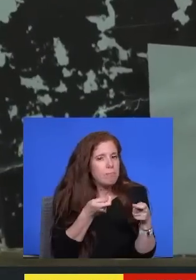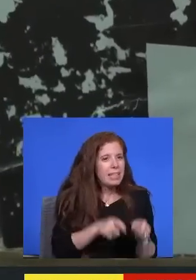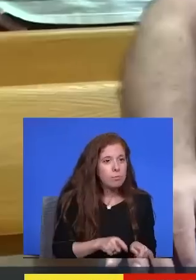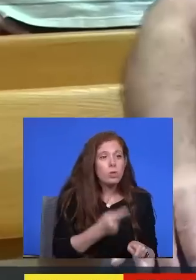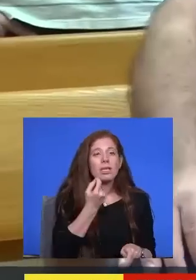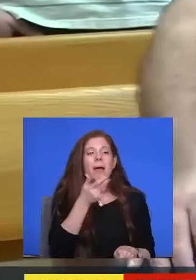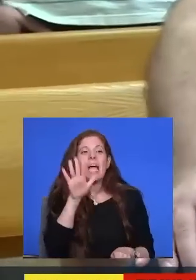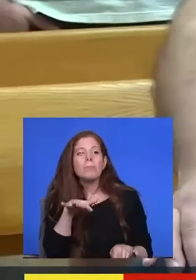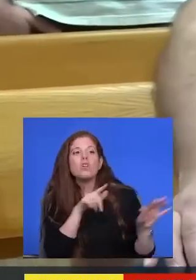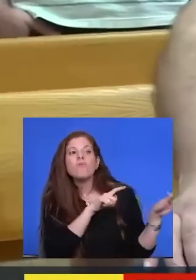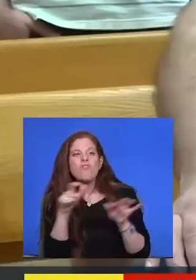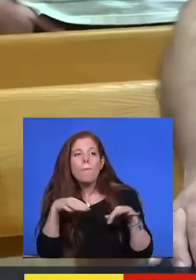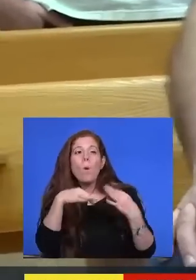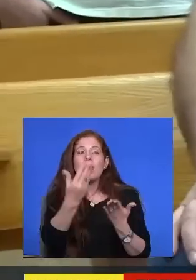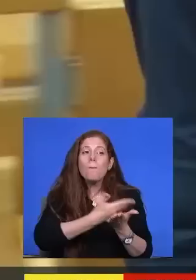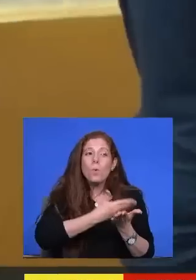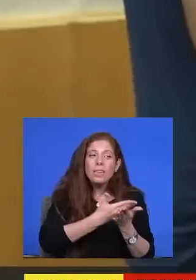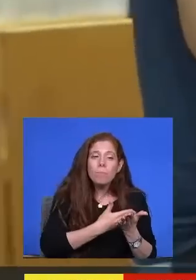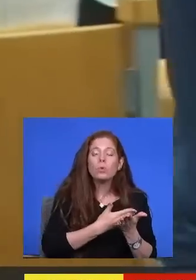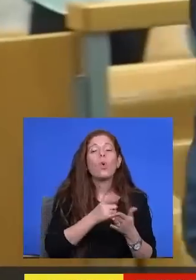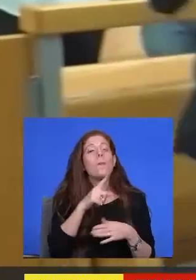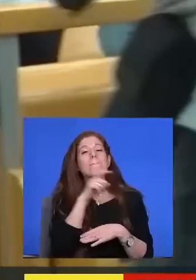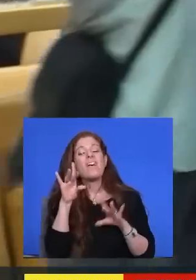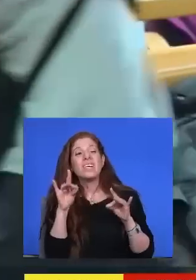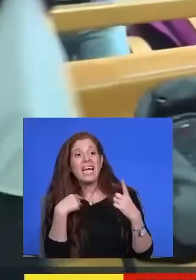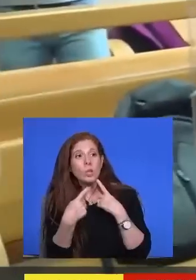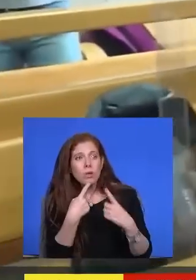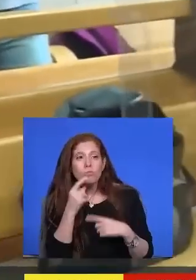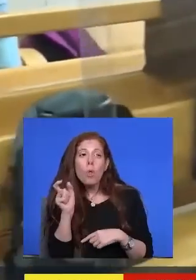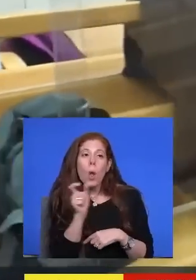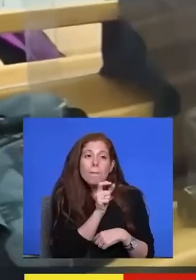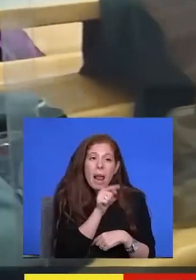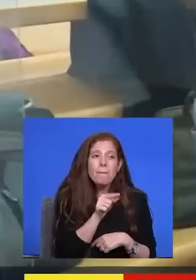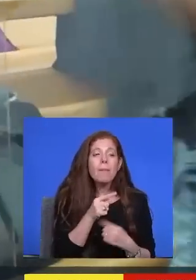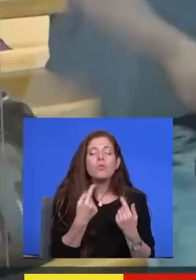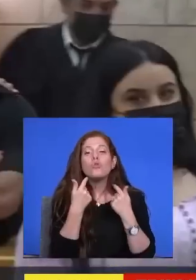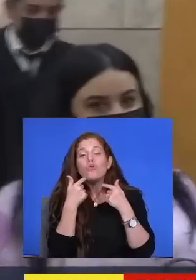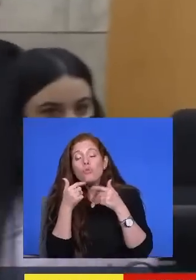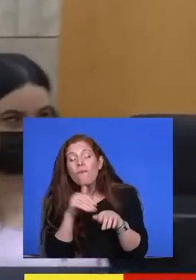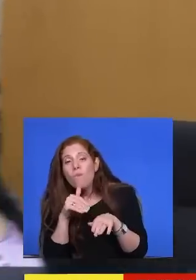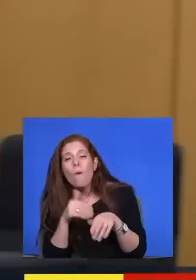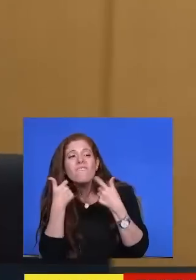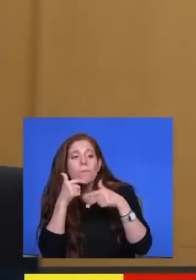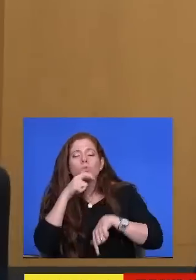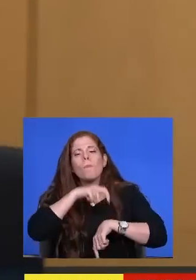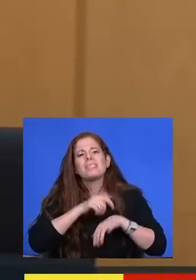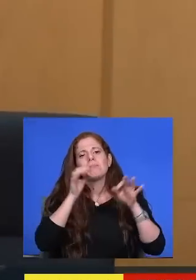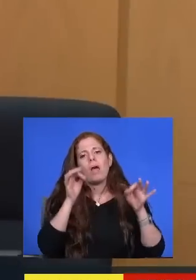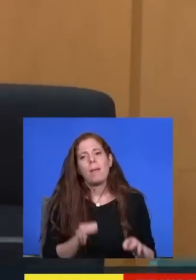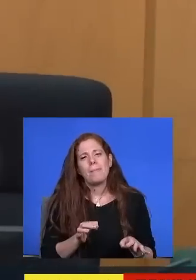5,700 עמודי פרוטוקול, 110 דיונים, שכל מילה והערה בהם דווחו ופורשו בזמן אמת.